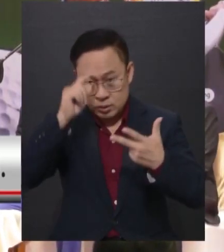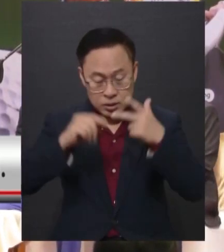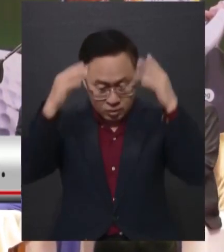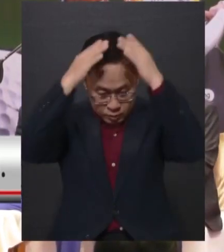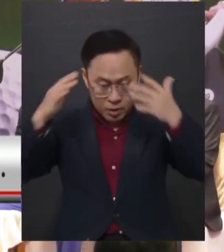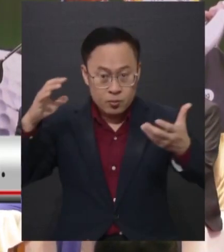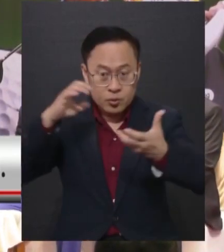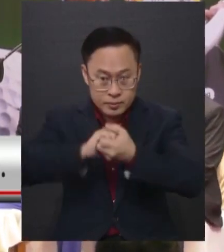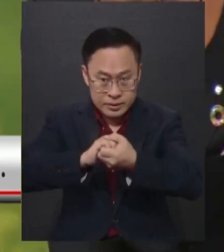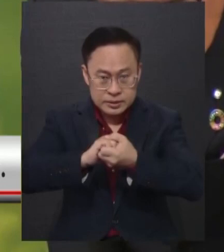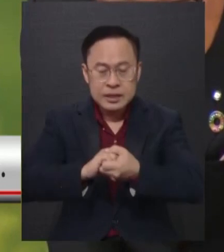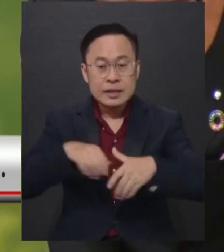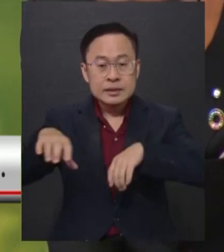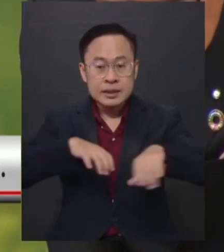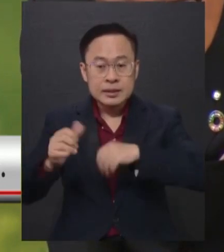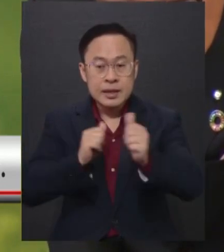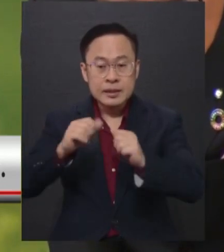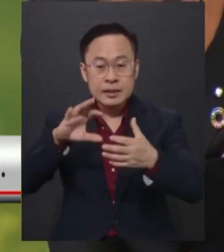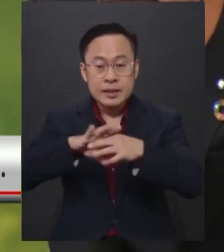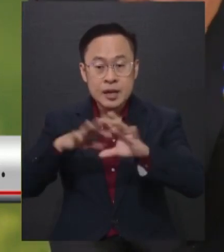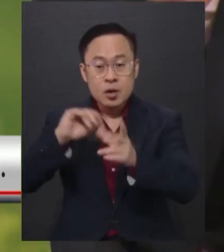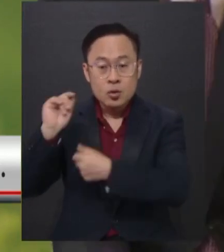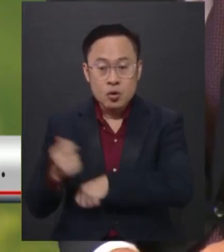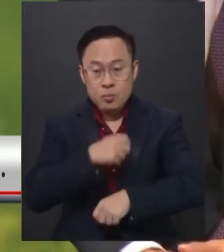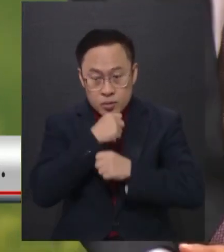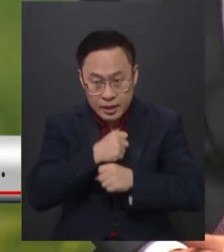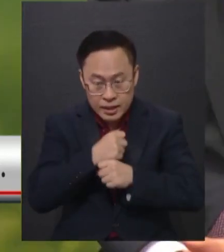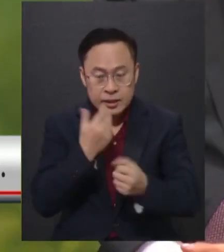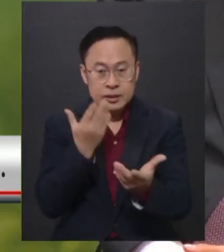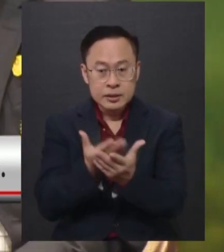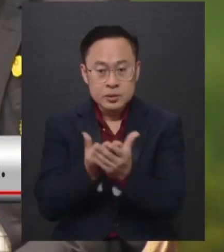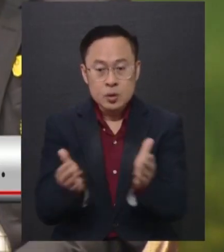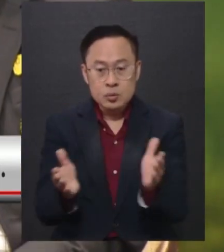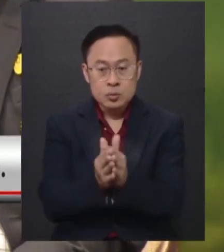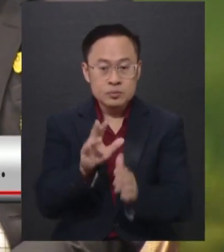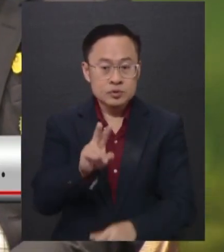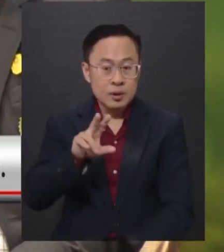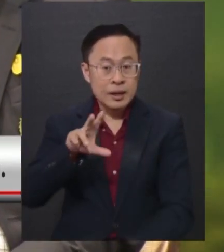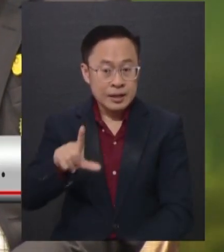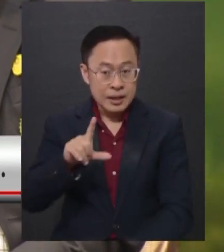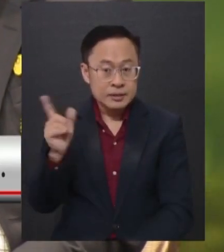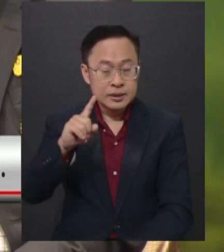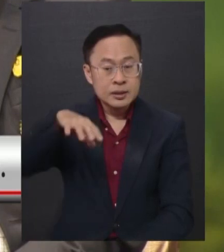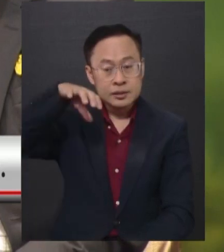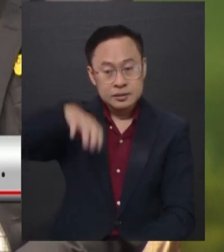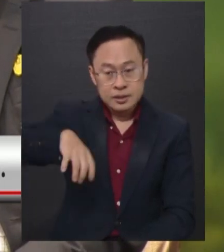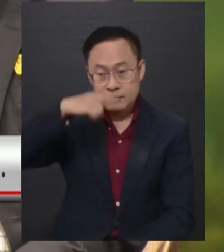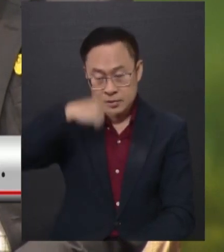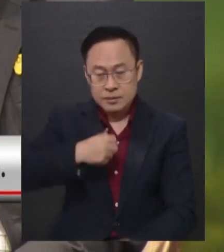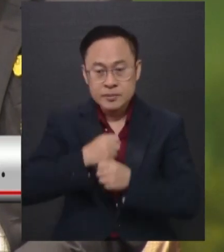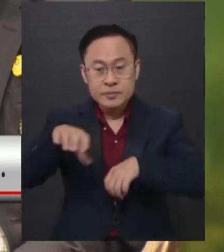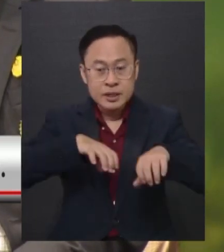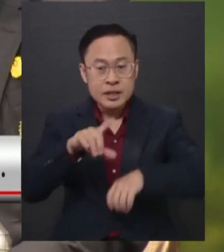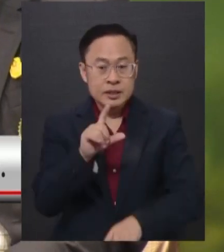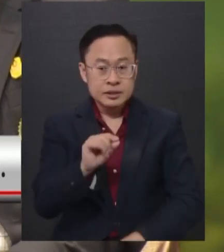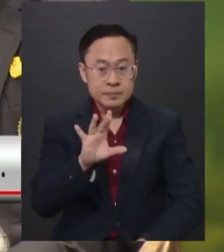นะครับร่วมการแถลงข่าวจัดการแข่งขันขึ้นรายการนี้ชิงเงินรางวัลกว่า2ล้านบาทนะครับซึ่งจะทำการแข่งขันกันระหว่างวันที่28กุม